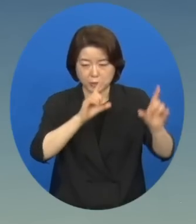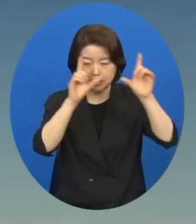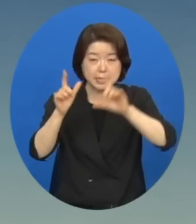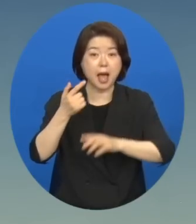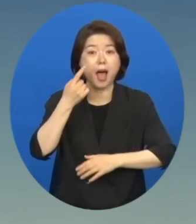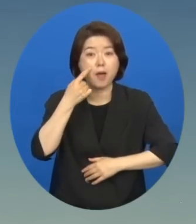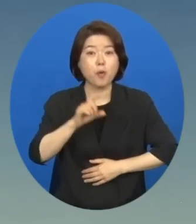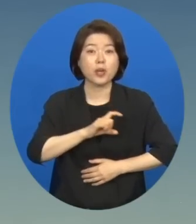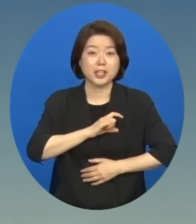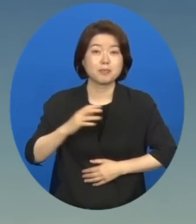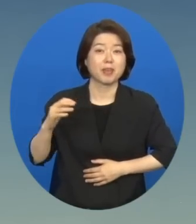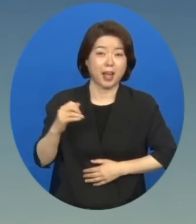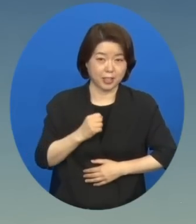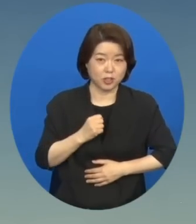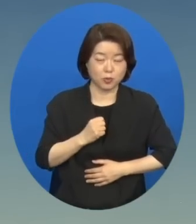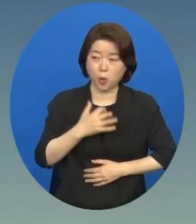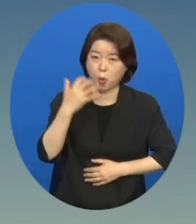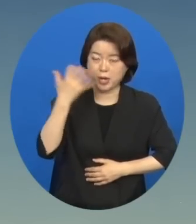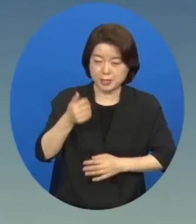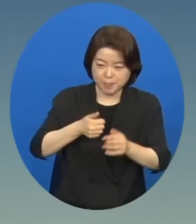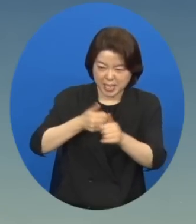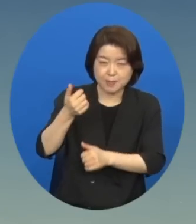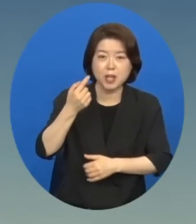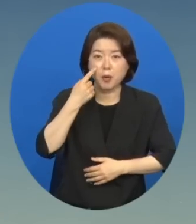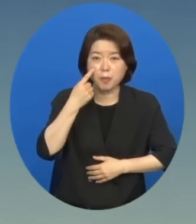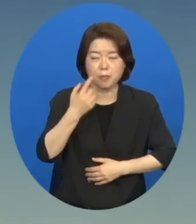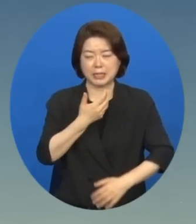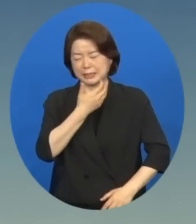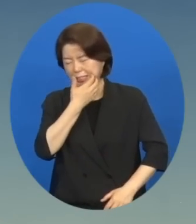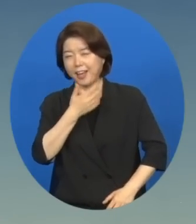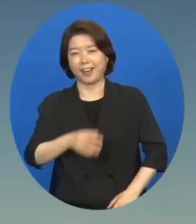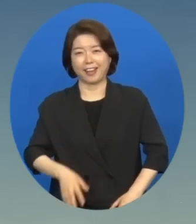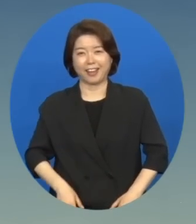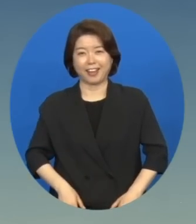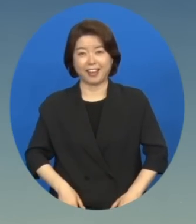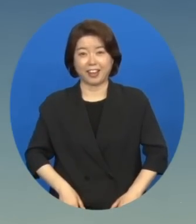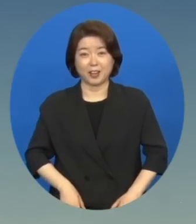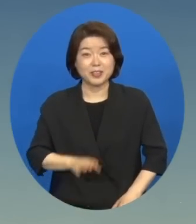살아보기라는 이름으로, 음란을 이겨보기 이러면 너무 창피하잖아요.